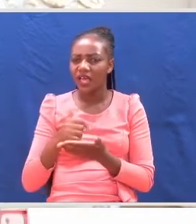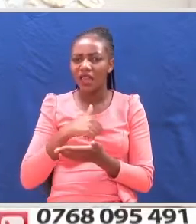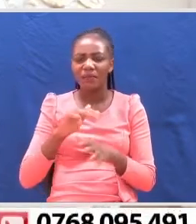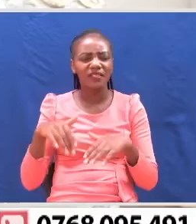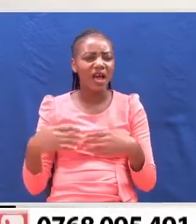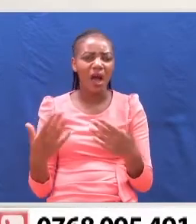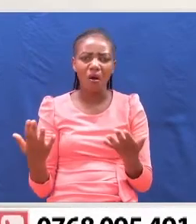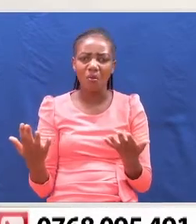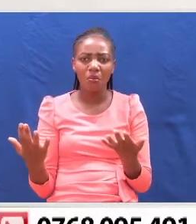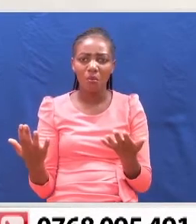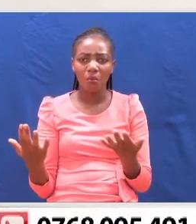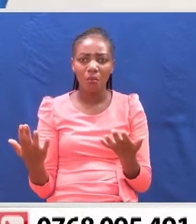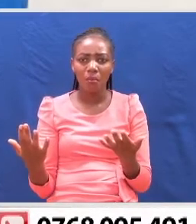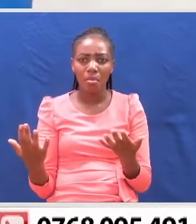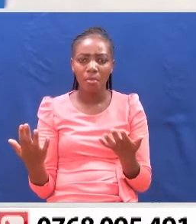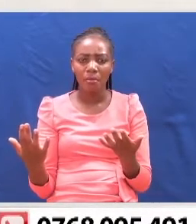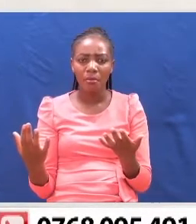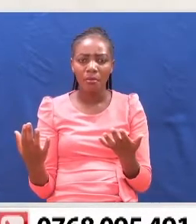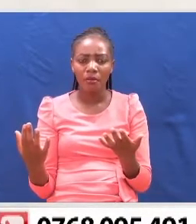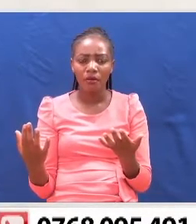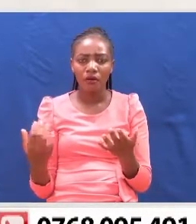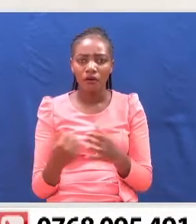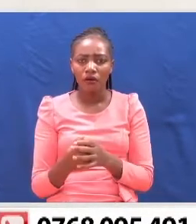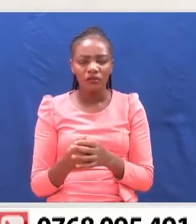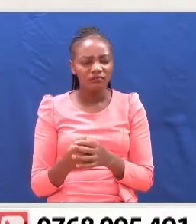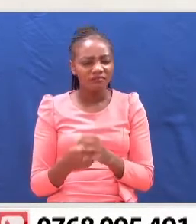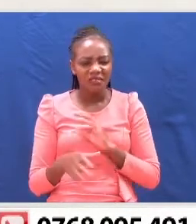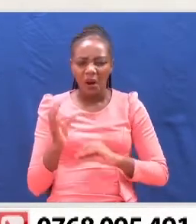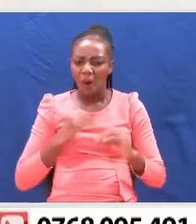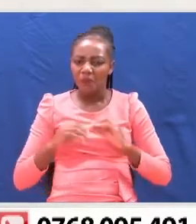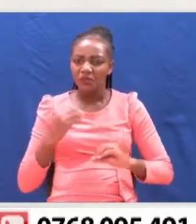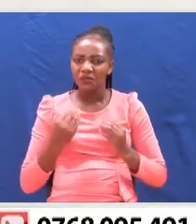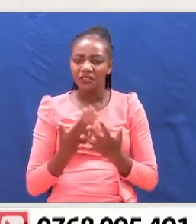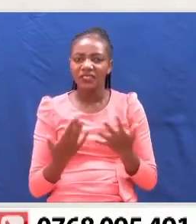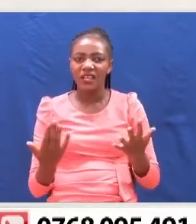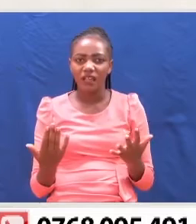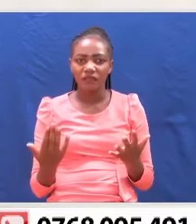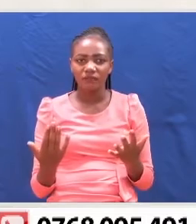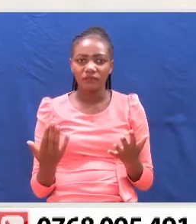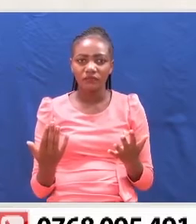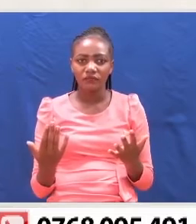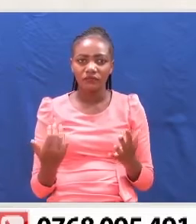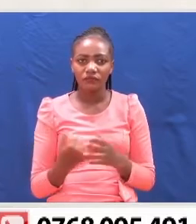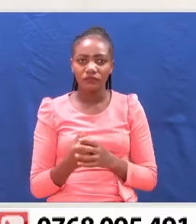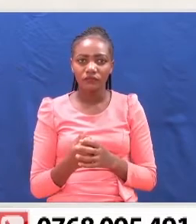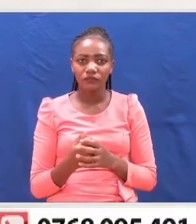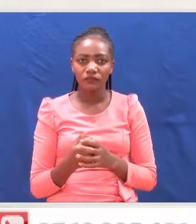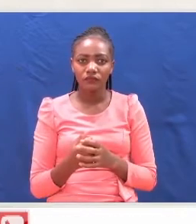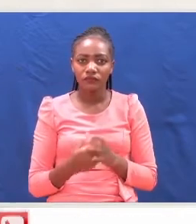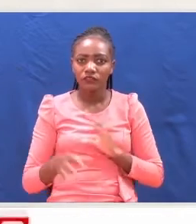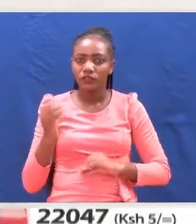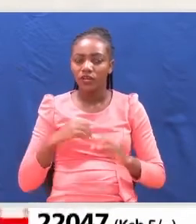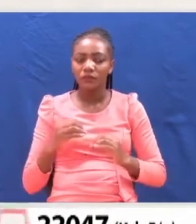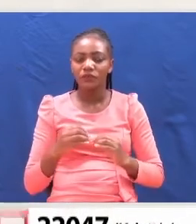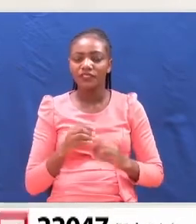limechangia pakubwa katika masuala ya ufisadi? Sidhani. Ufisadi unajua ni vitu. Ufisadi ni kitu iko katika roho